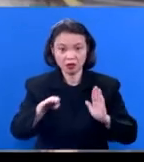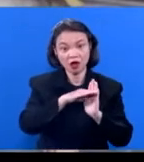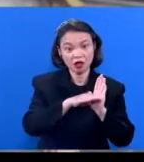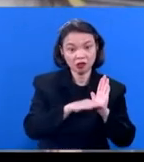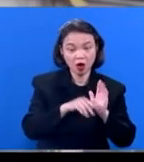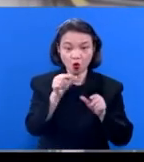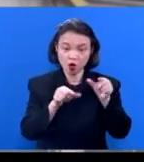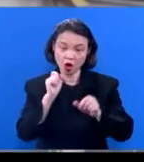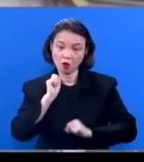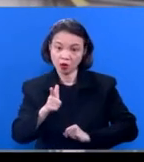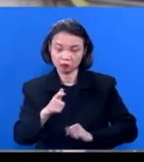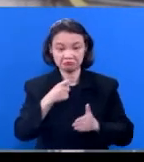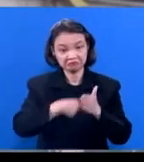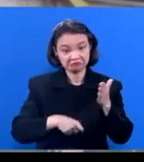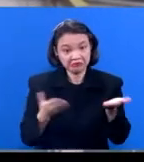pajak?